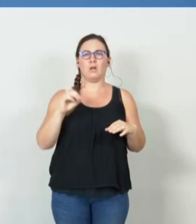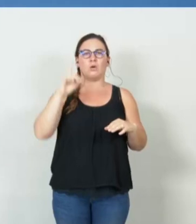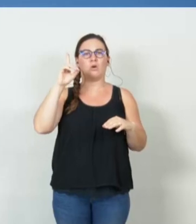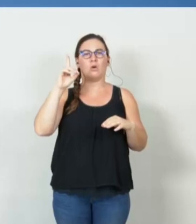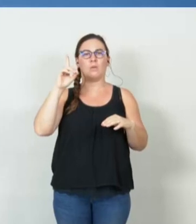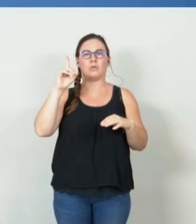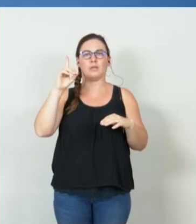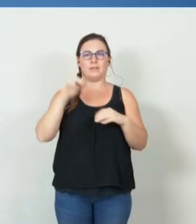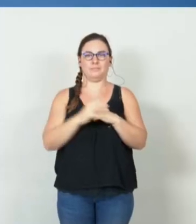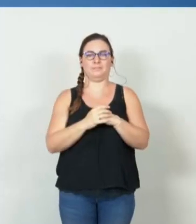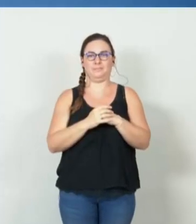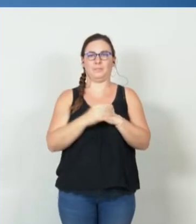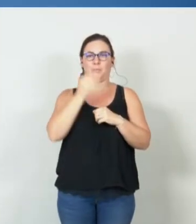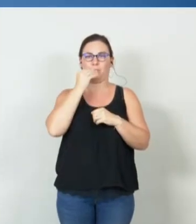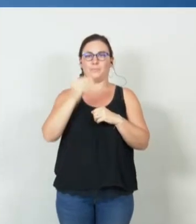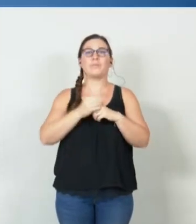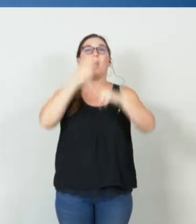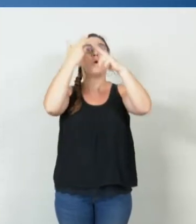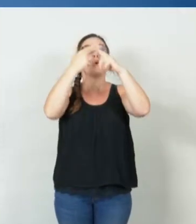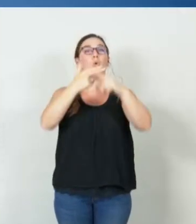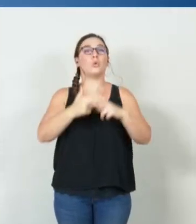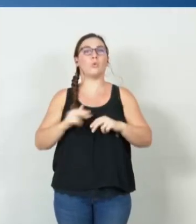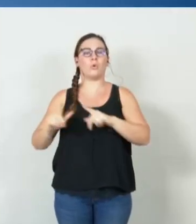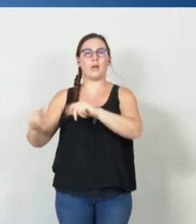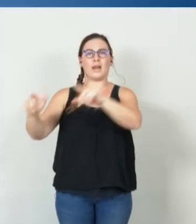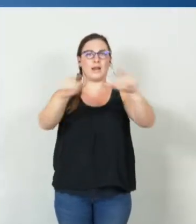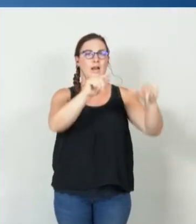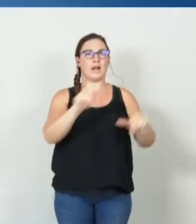bonjour à toutes et tous à gobihan anouche